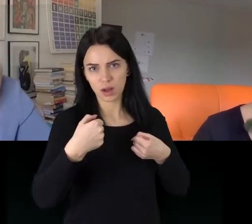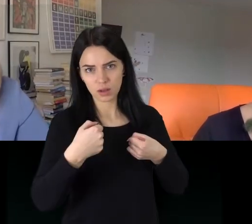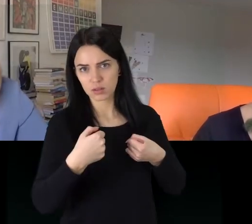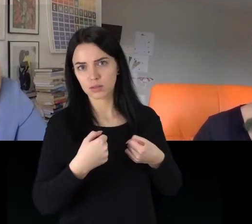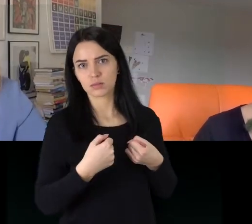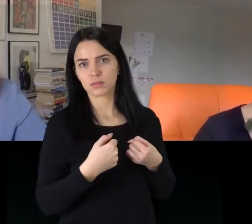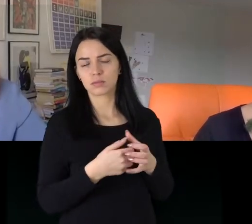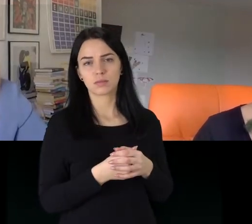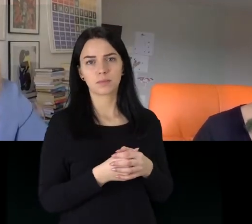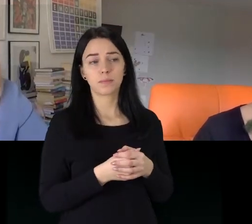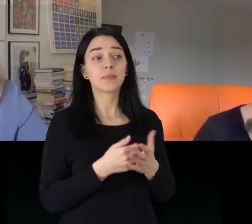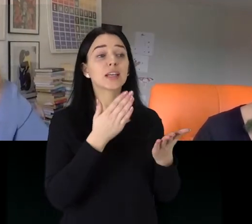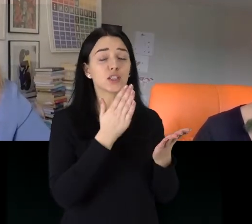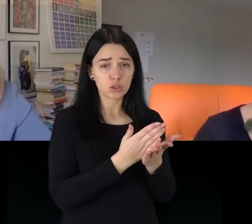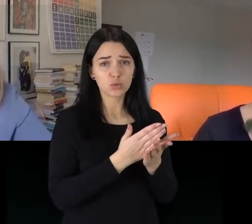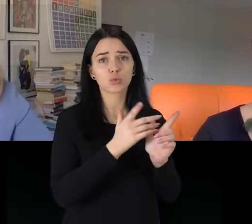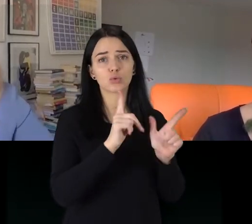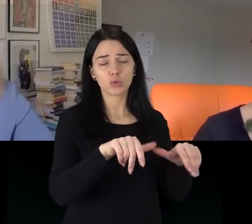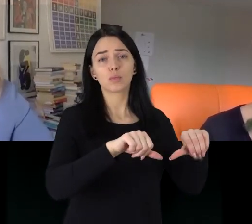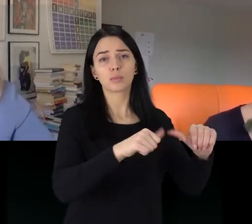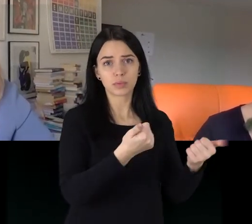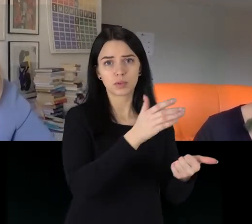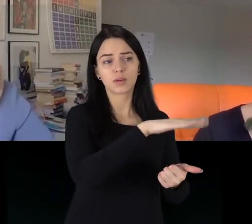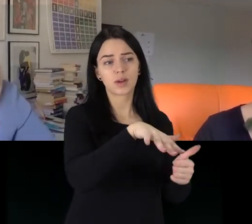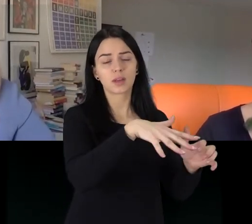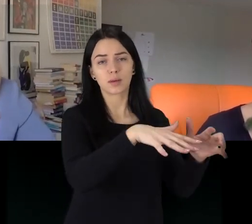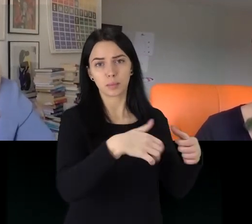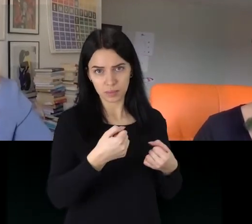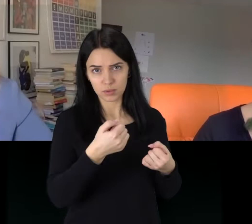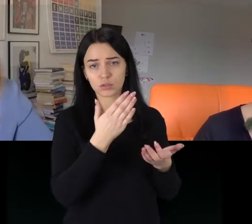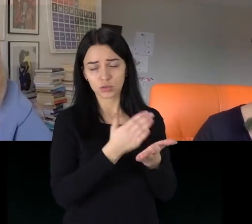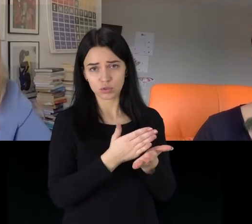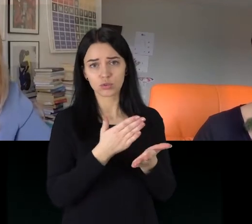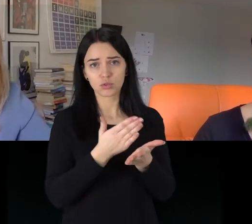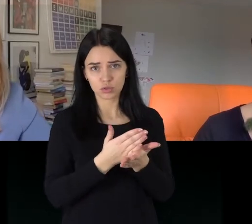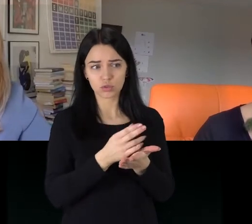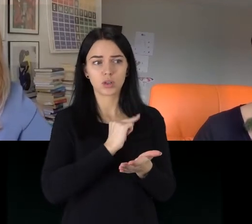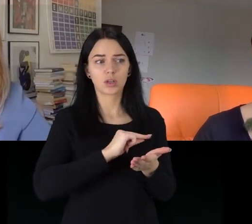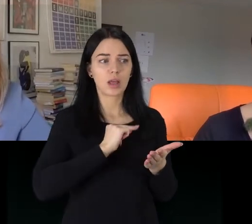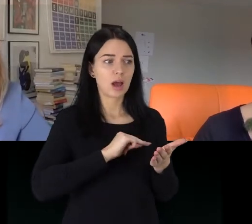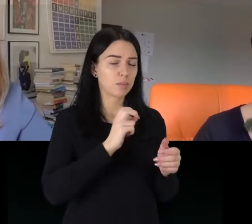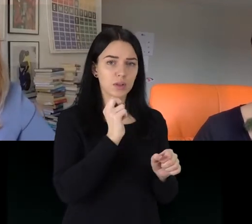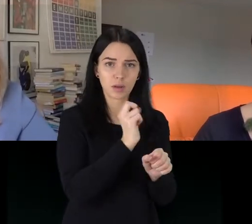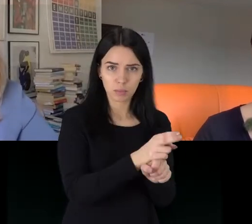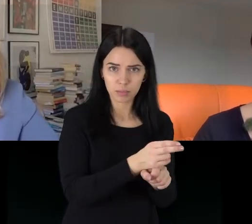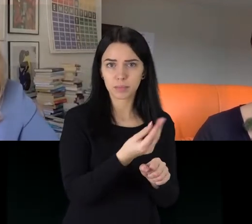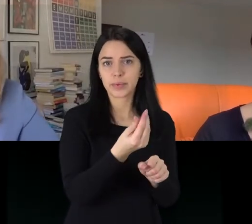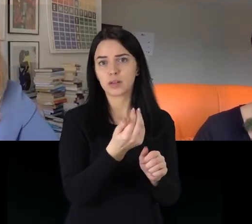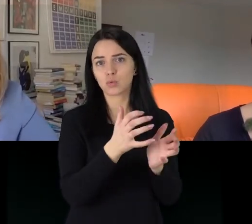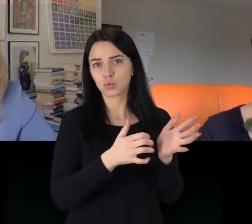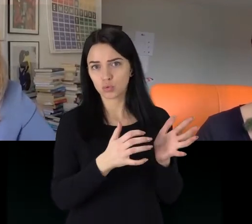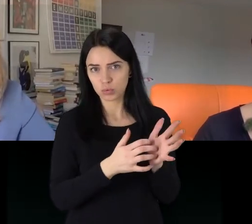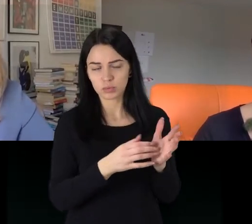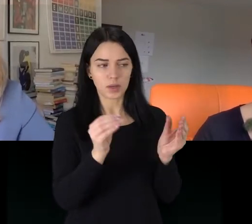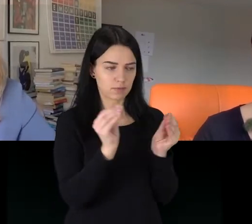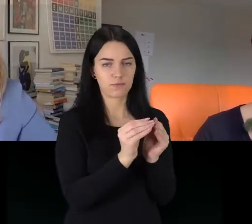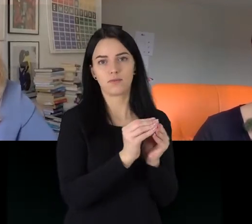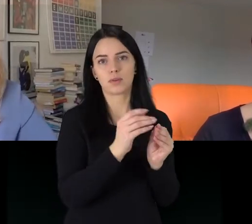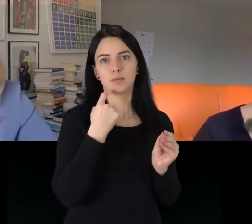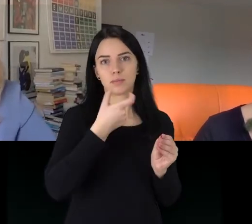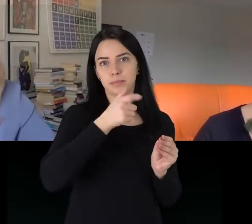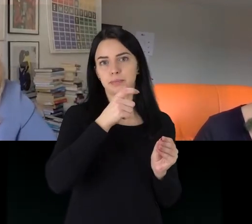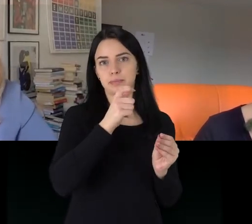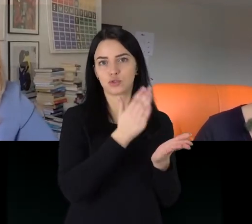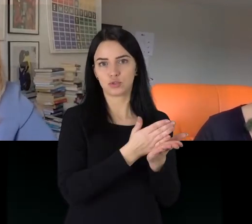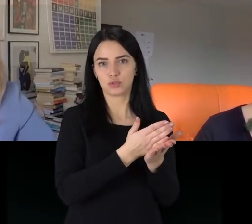būna, kad taip jau ir vyksta, tai vyksta ir skirybos, ir vaikai atimti, ir darbo nebėra, ir pinigų, bet žmogus vis tiek geria. Tai vadinasi,